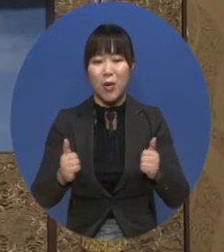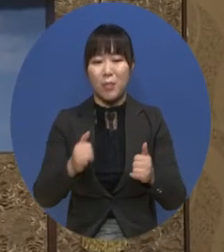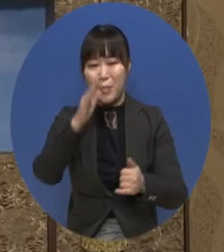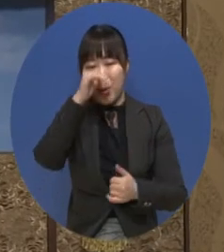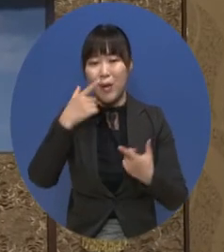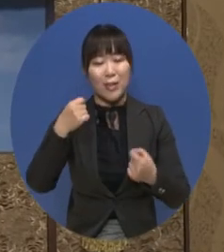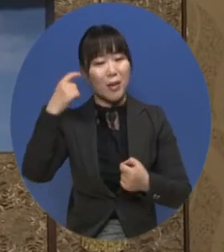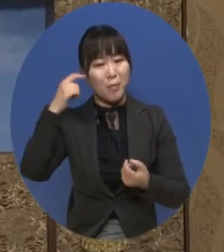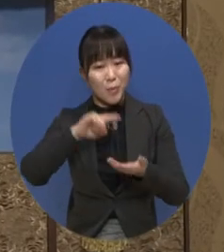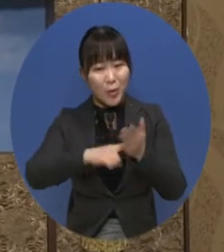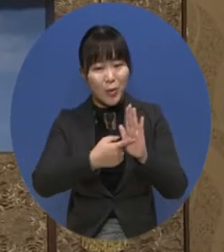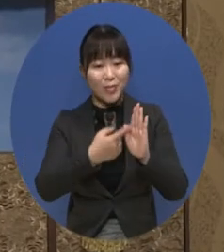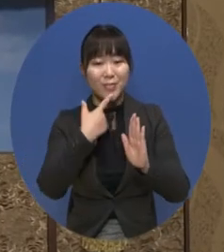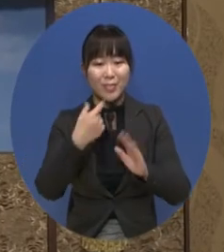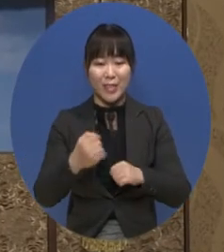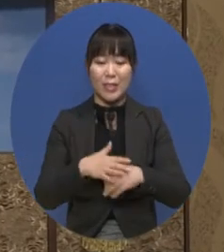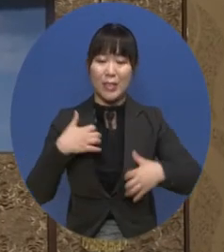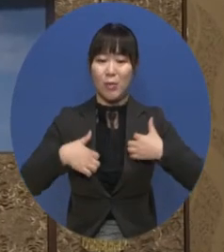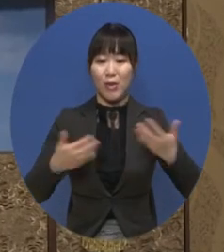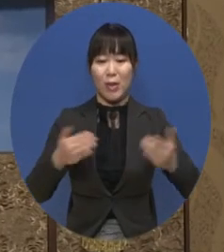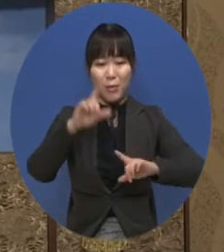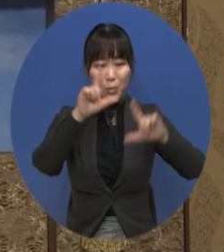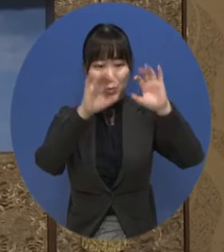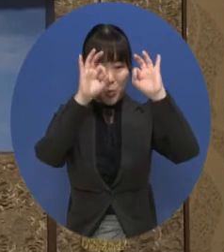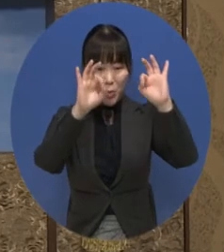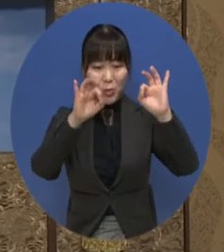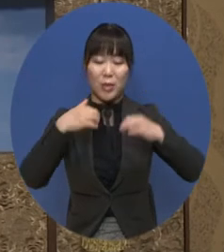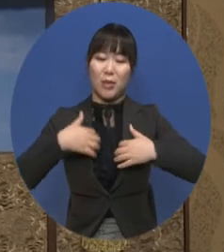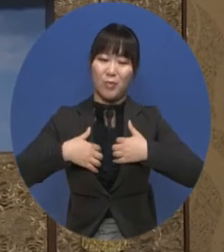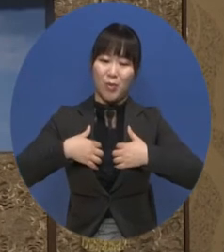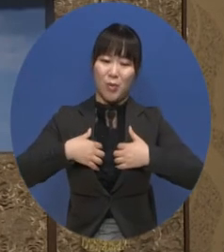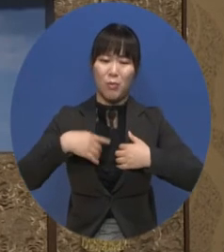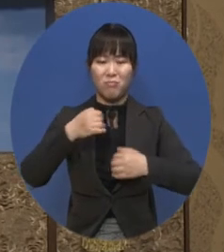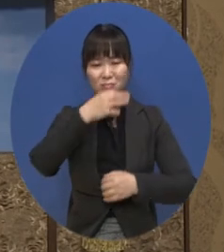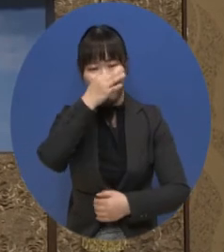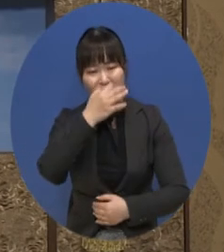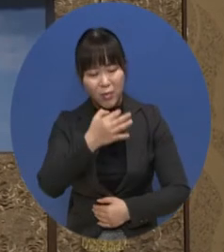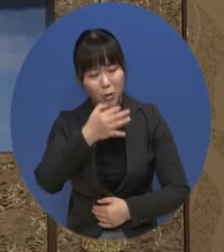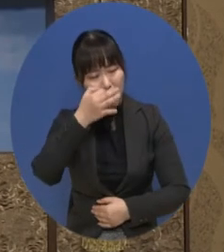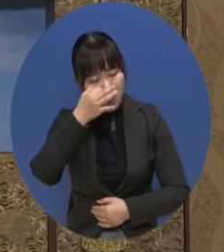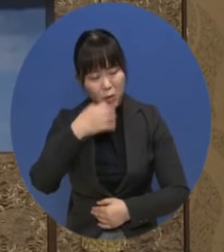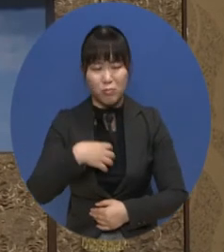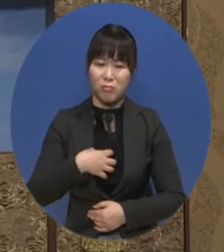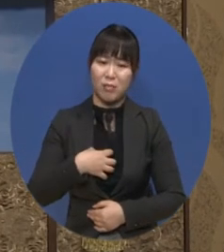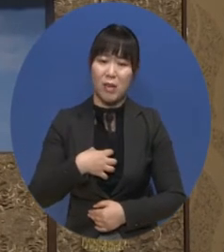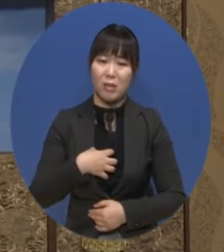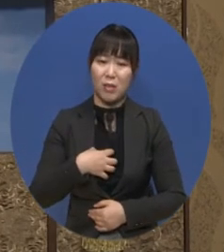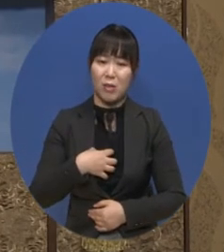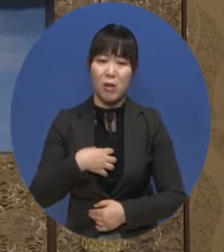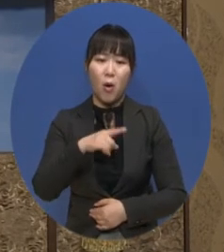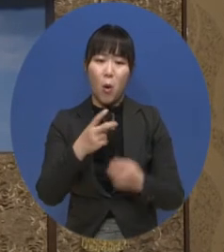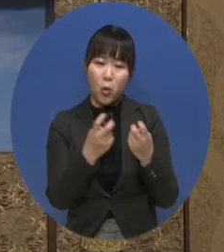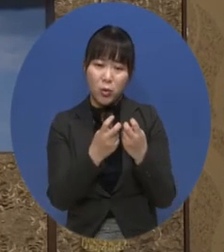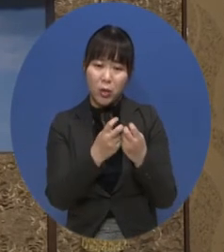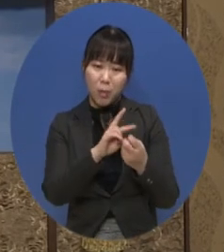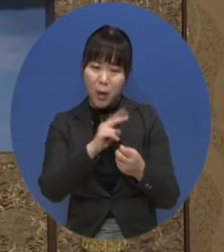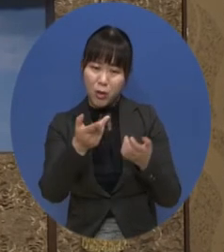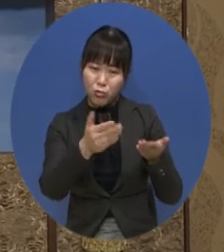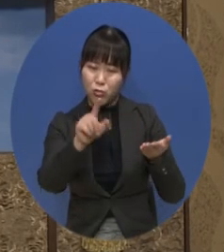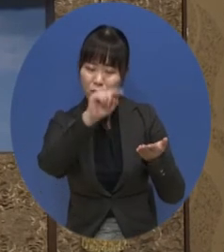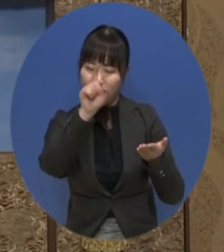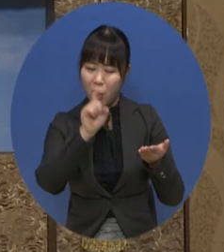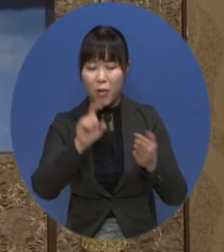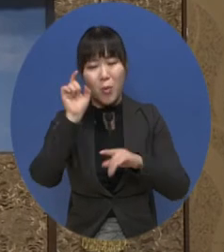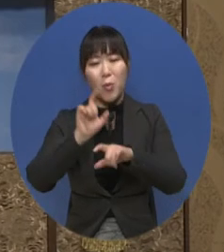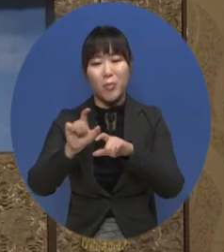썼는데 그렇게 이제 즐겁게 일하는 모습 보면 기쁘고 좀 힘들어 보이면 걱정되고 저걸 어떻게 바꿔줘야 될까